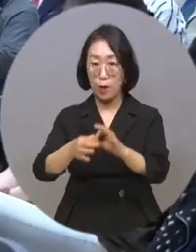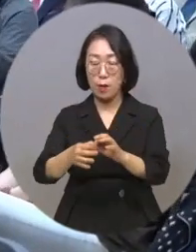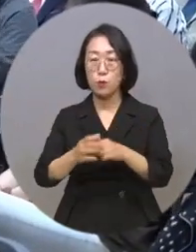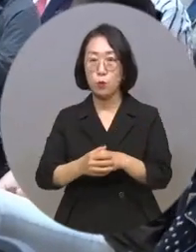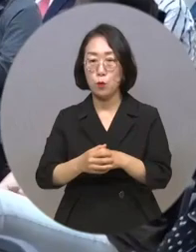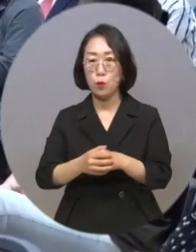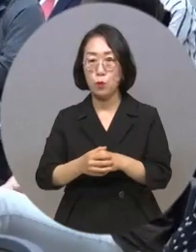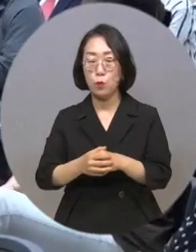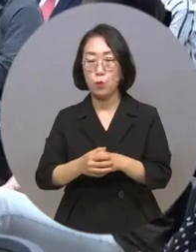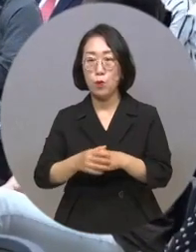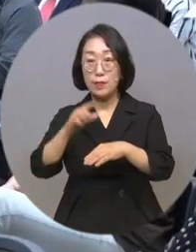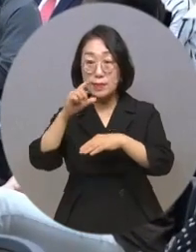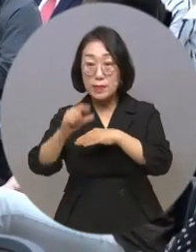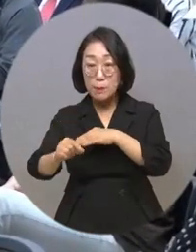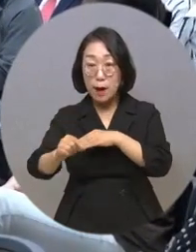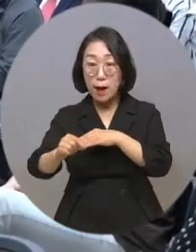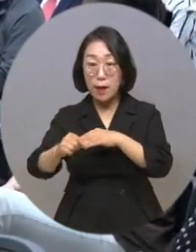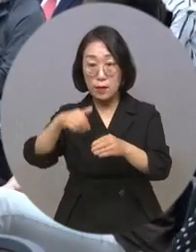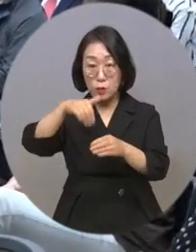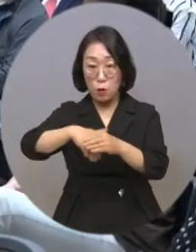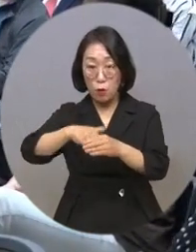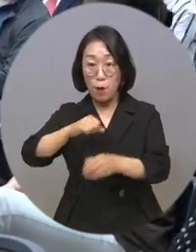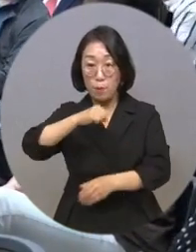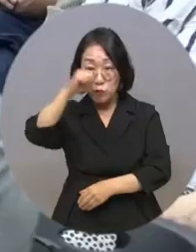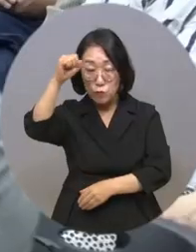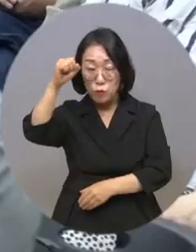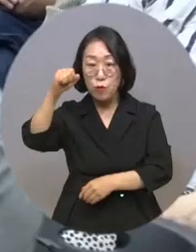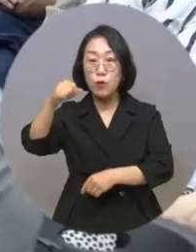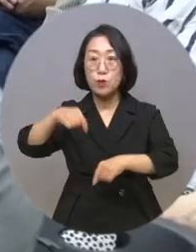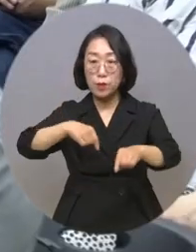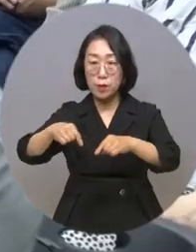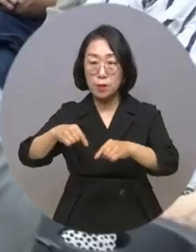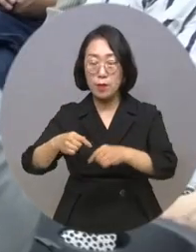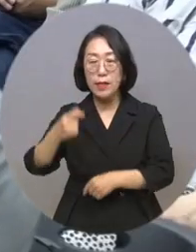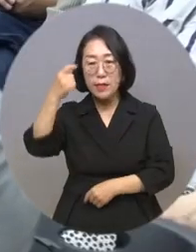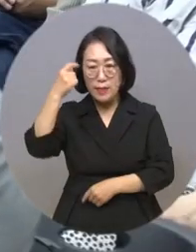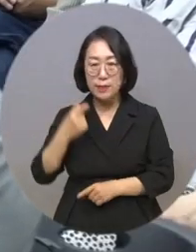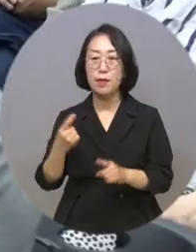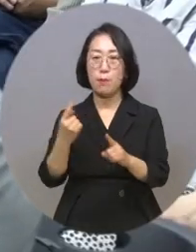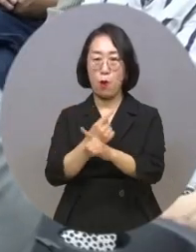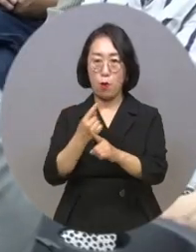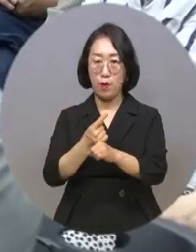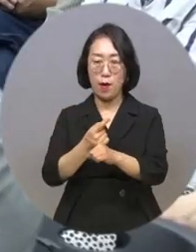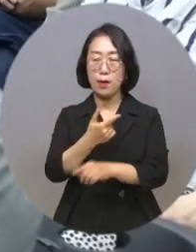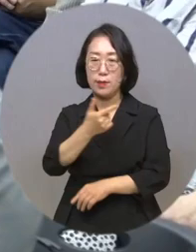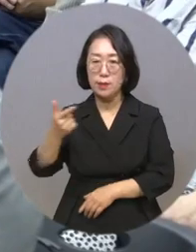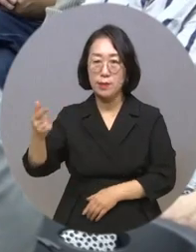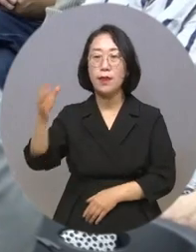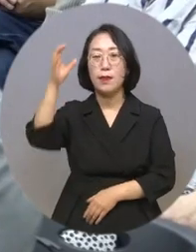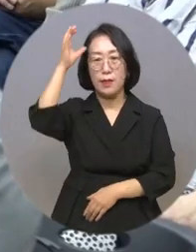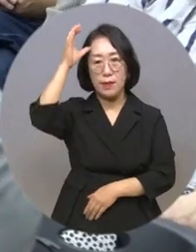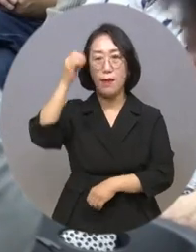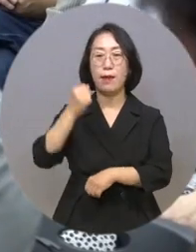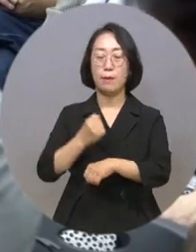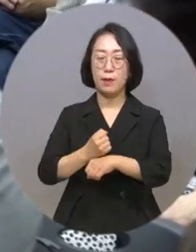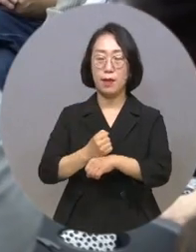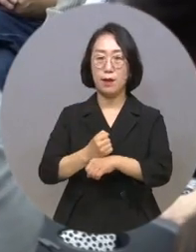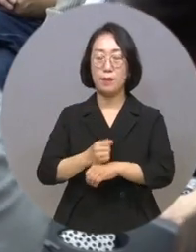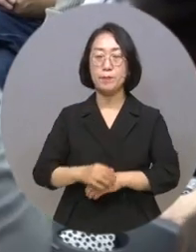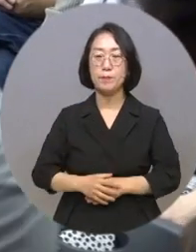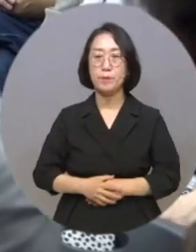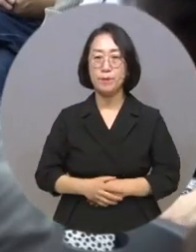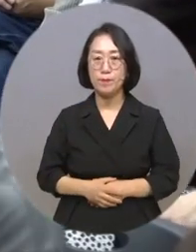민선 지방자치 행정과 장애인에 대한 인식에 많은 변화를 가져올 것으로 보입니다. 복지TV